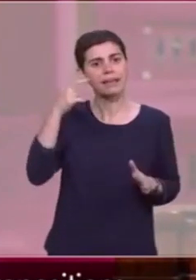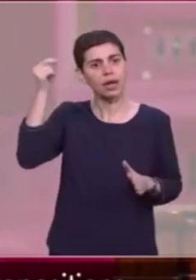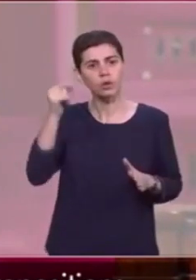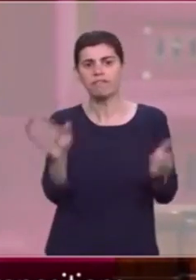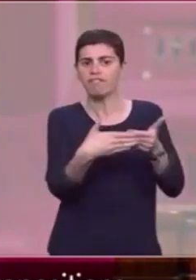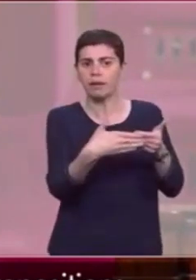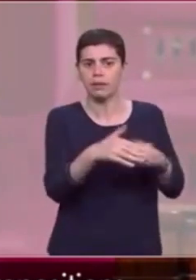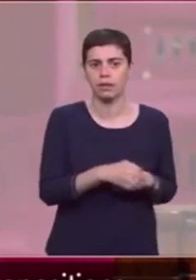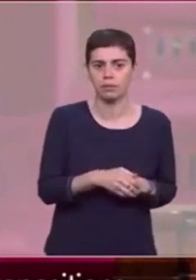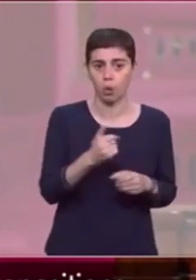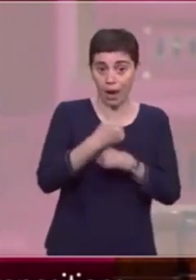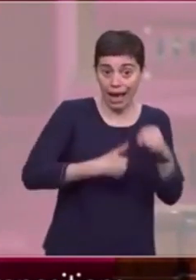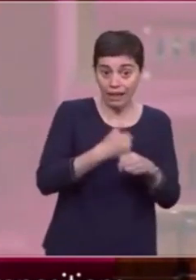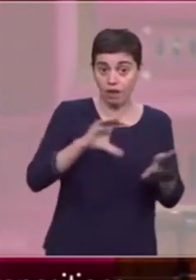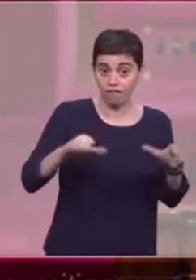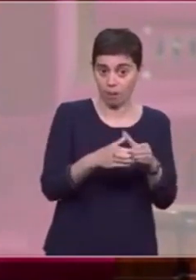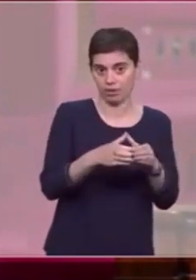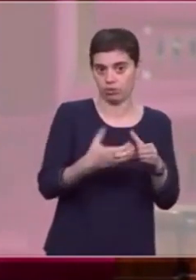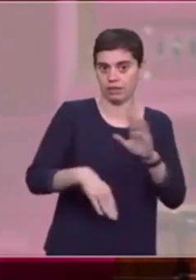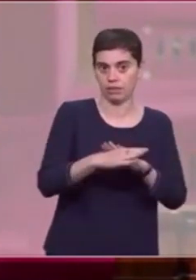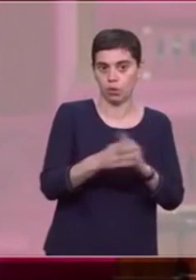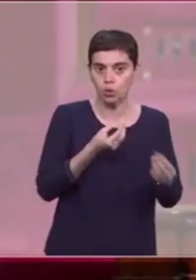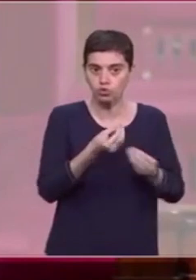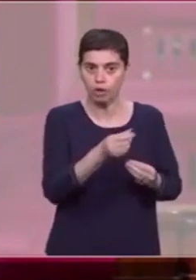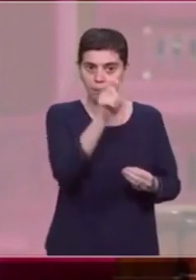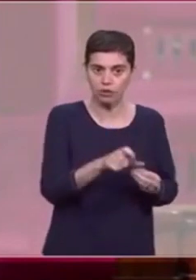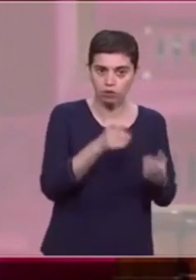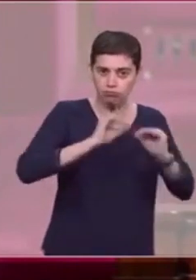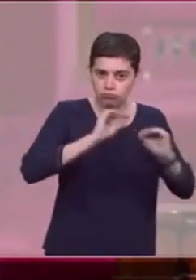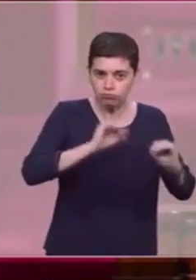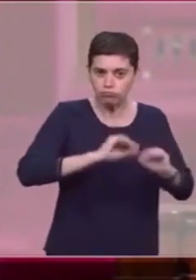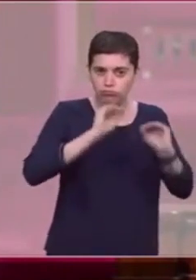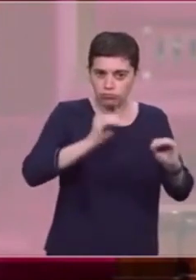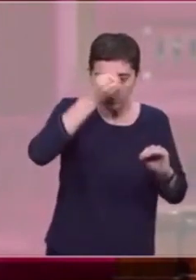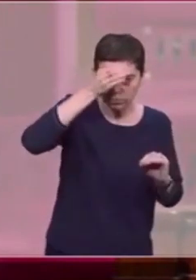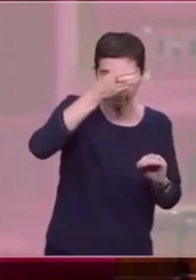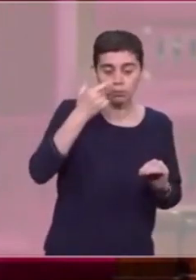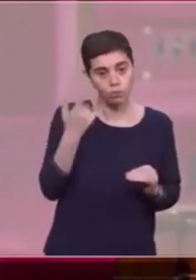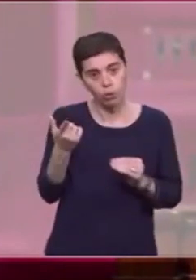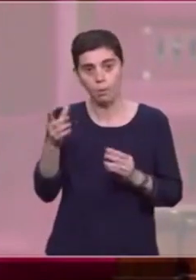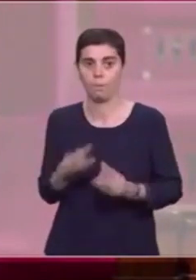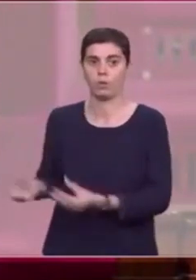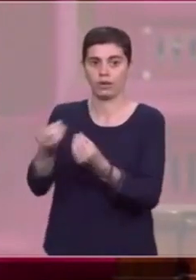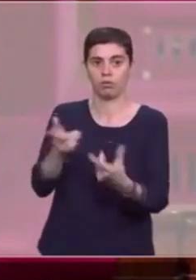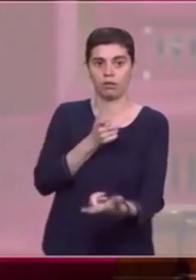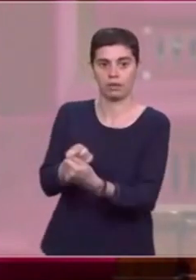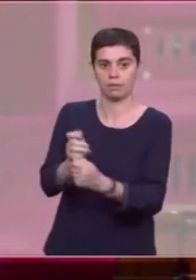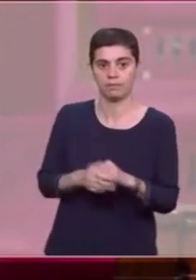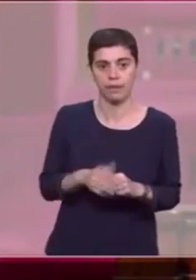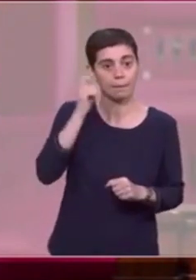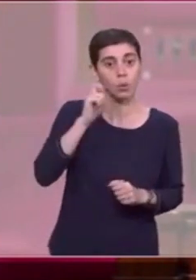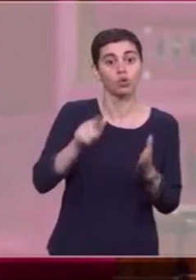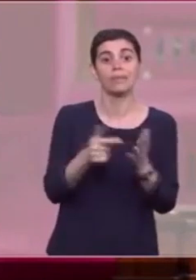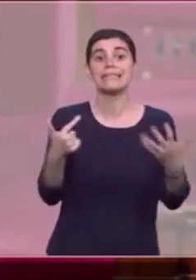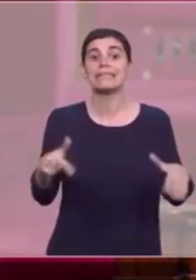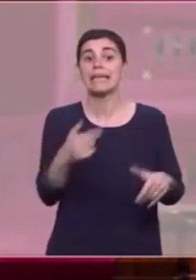pour revenir à 1 an de formation initiale, afin d'armer intellectuellement la police pour répondre aux attentes de la population. Le candidat Macron en 2017 disait «